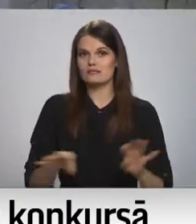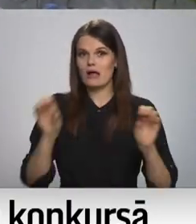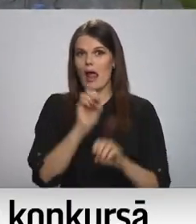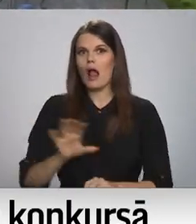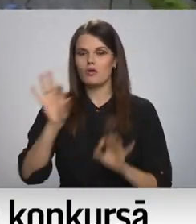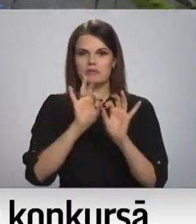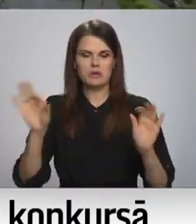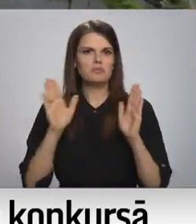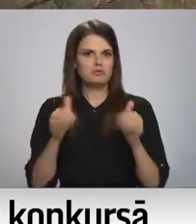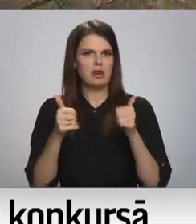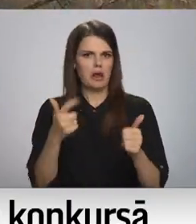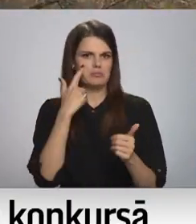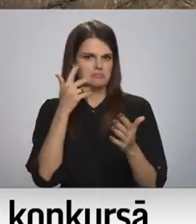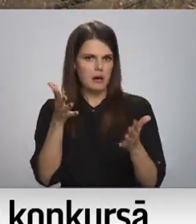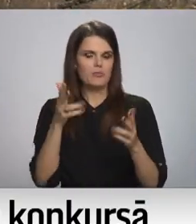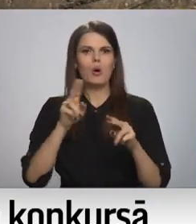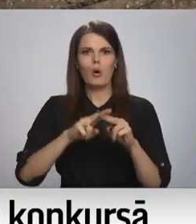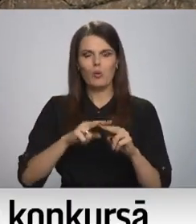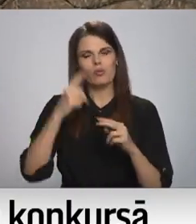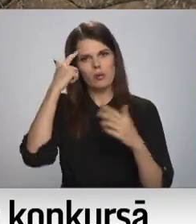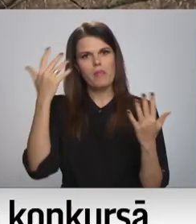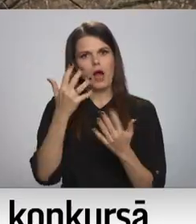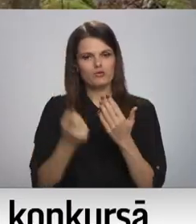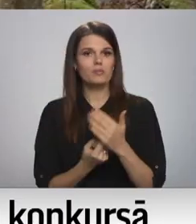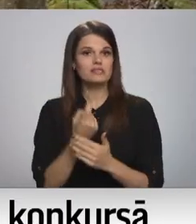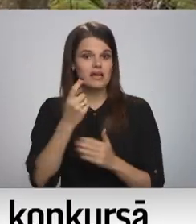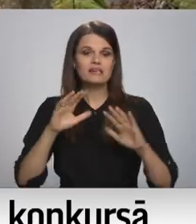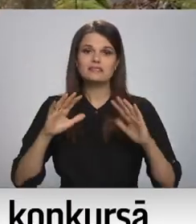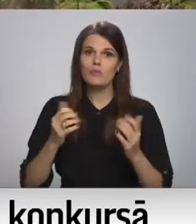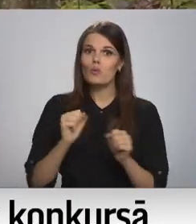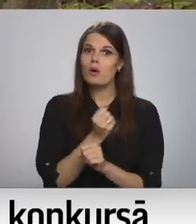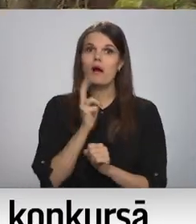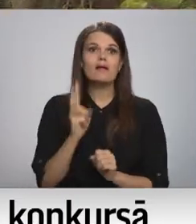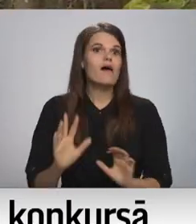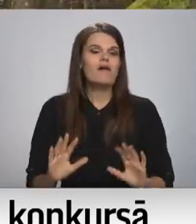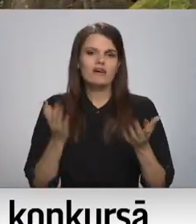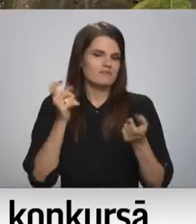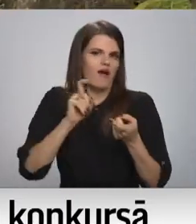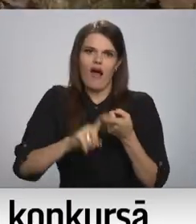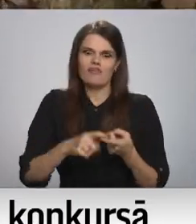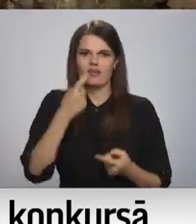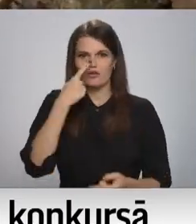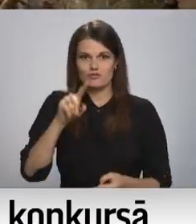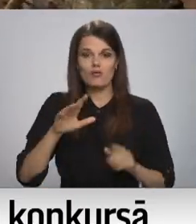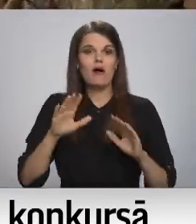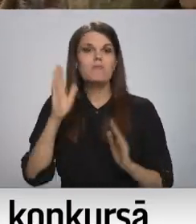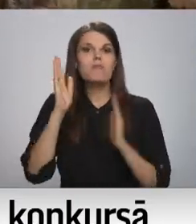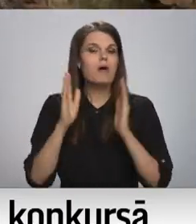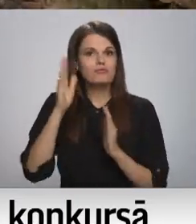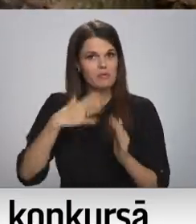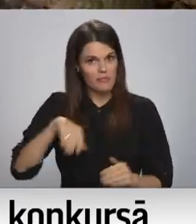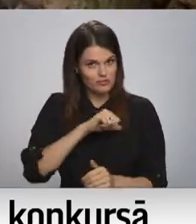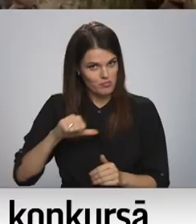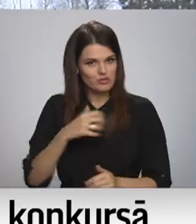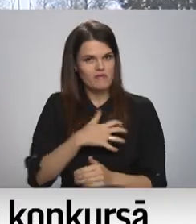mērogā būšot labi pamanāms un arī raisīšot pārdomas. Tomēr, kā mums veiksies, lielā mērā būs atkarīgs vai balsojumā